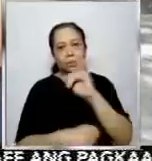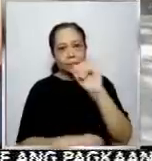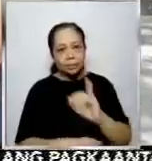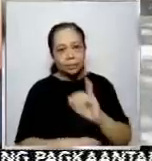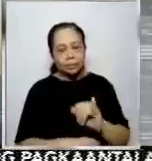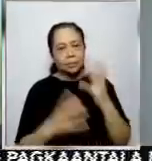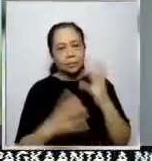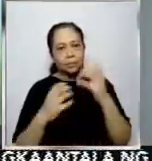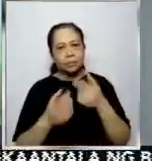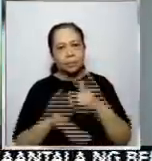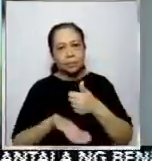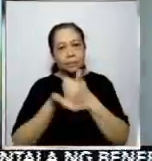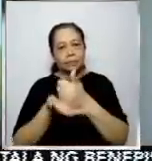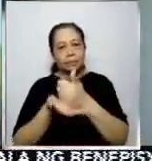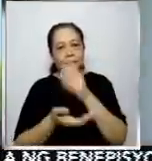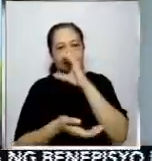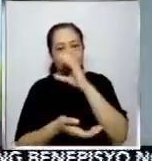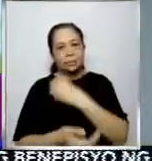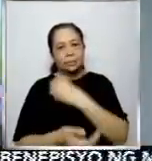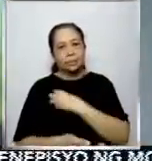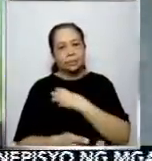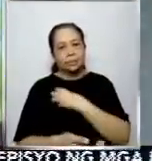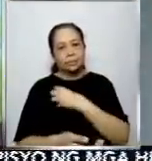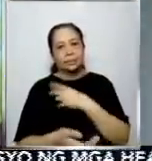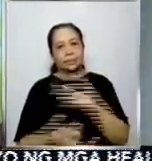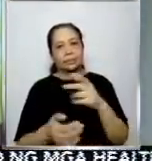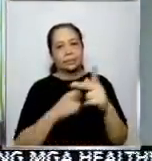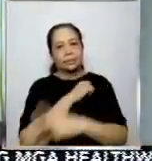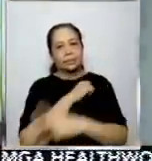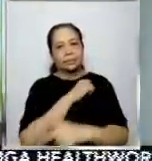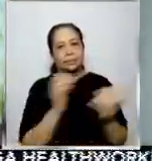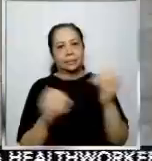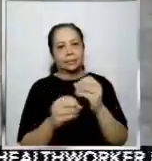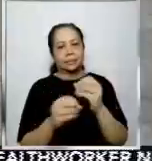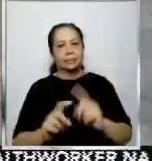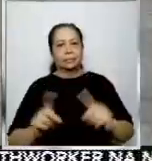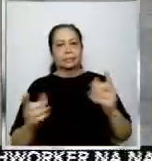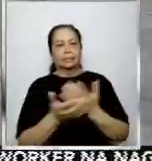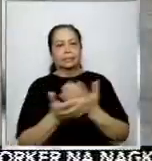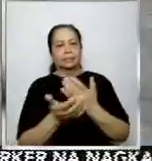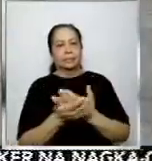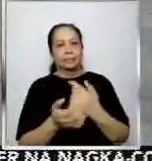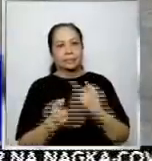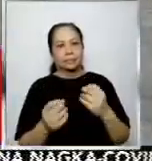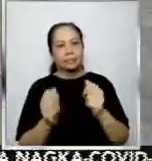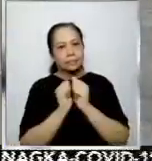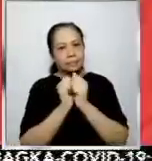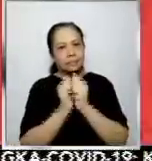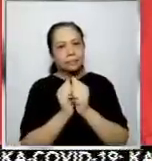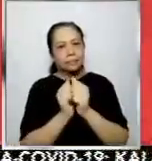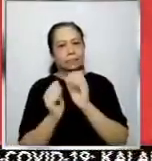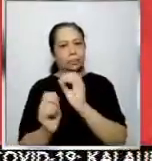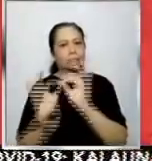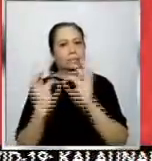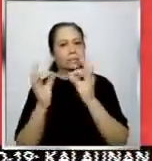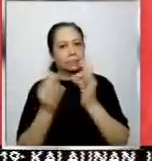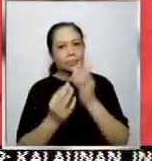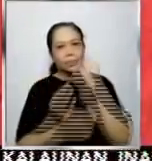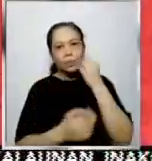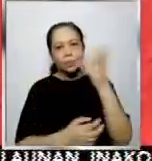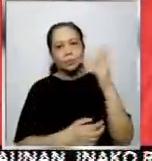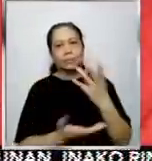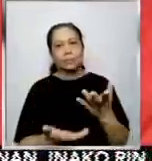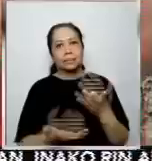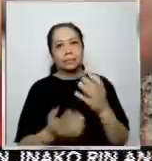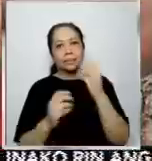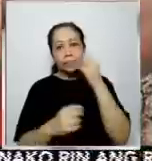Provincial Office. Iba yung pakiramdam mo kung makauwi ka at makasama mo yung pamilya. Kami na pong sasagot po ma'am. Pag uwi niya doon sa Mindanao at saka pabalik